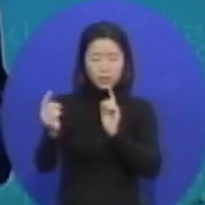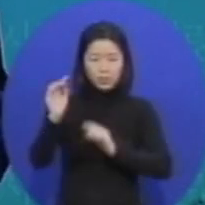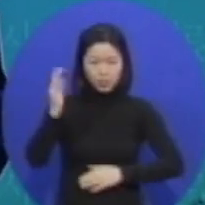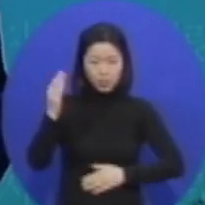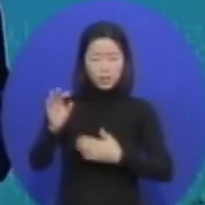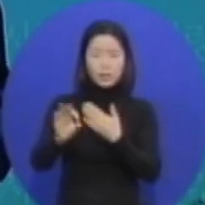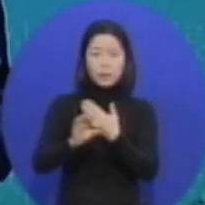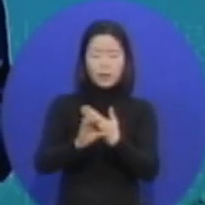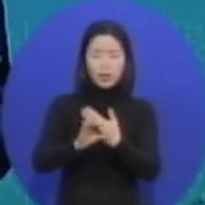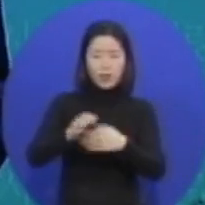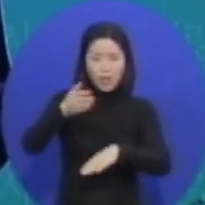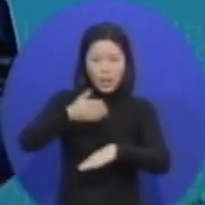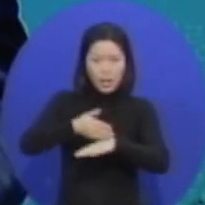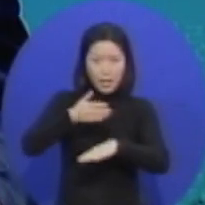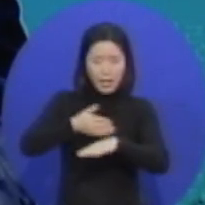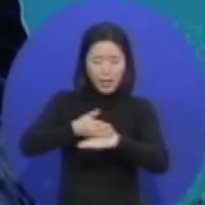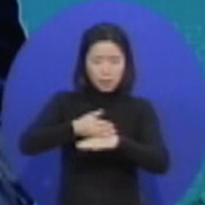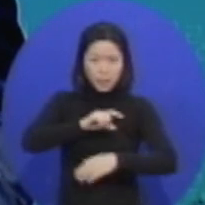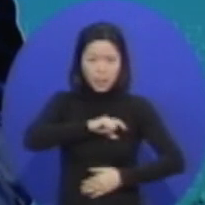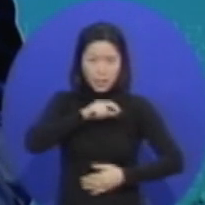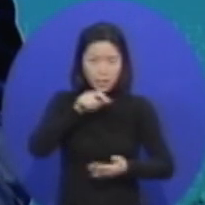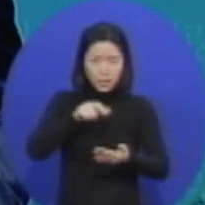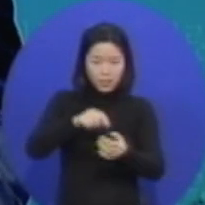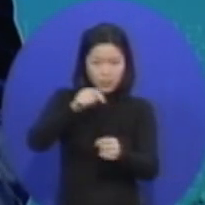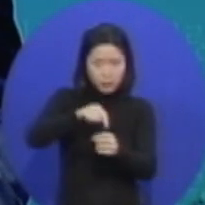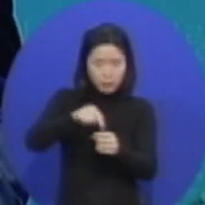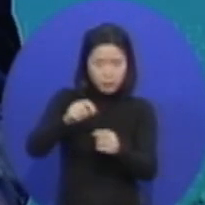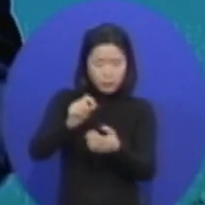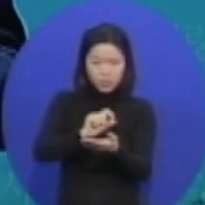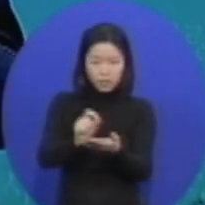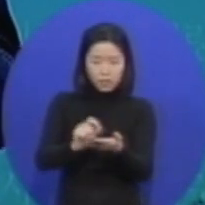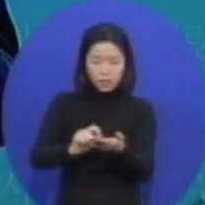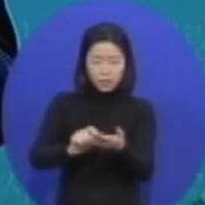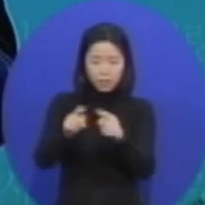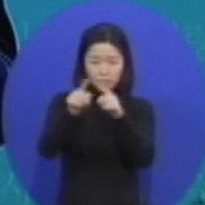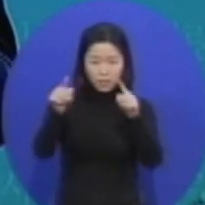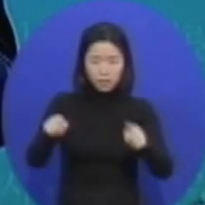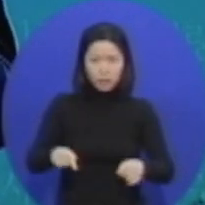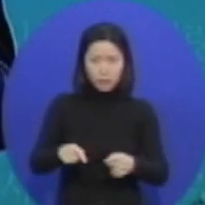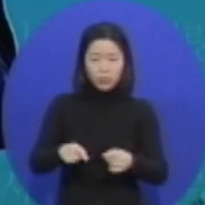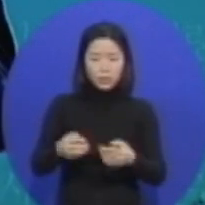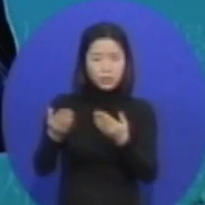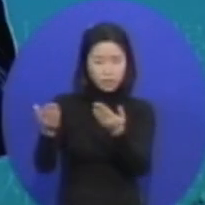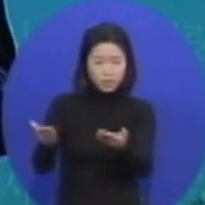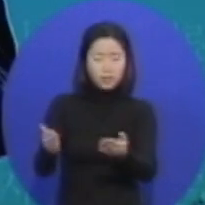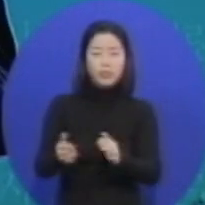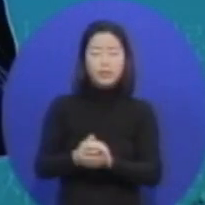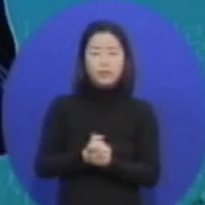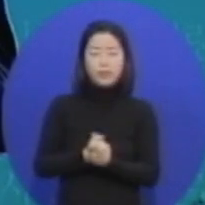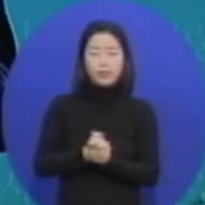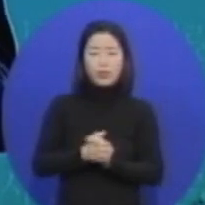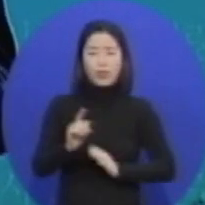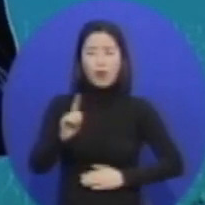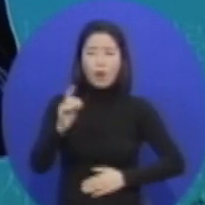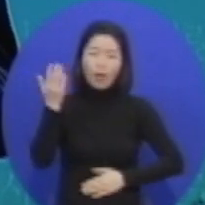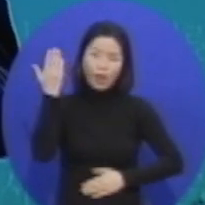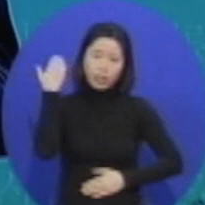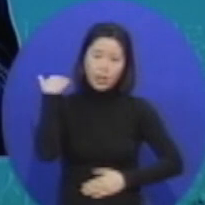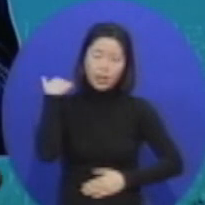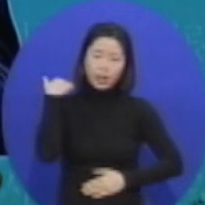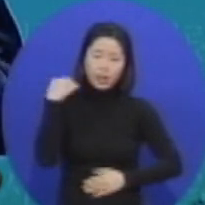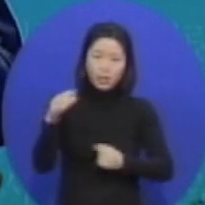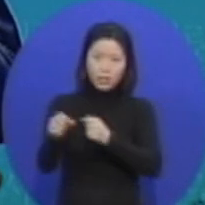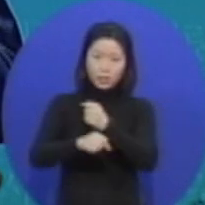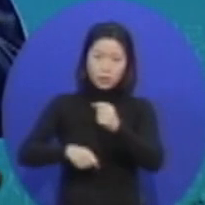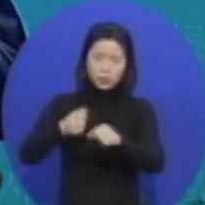카드를 주보에 간지로 넣어드립니다 제가 어느 해 추수감사절을 앞두고